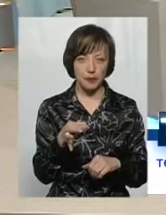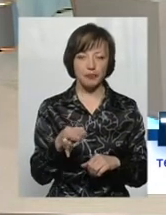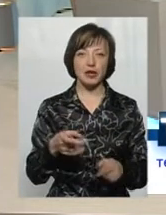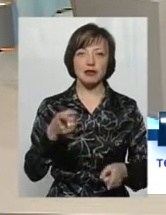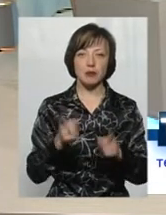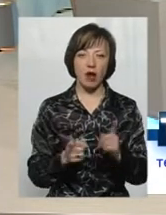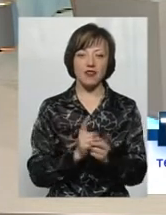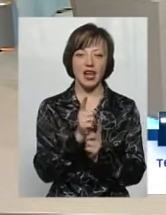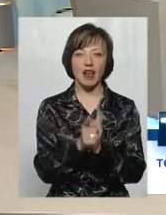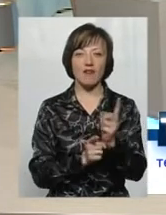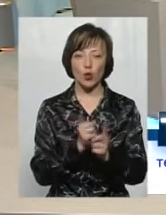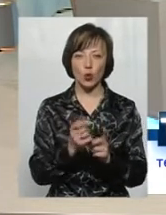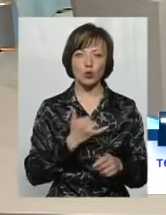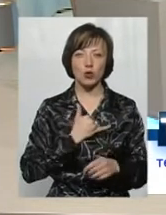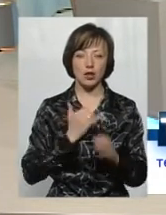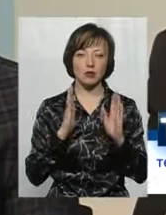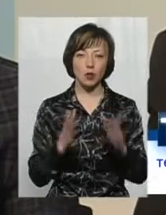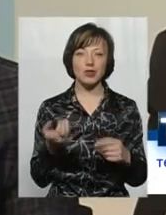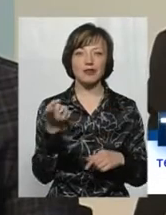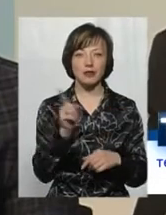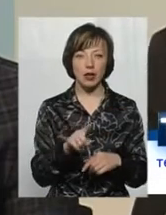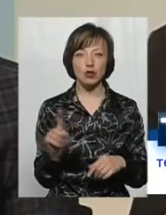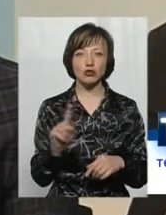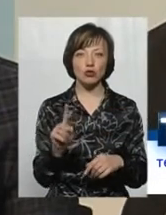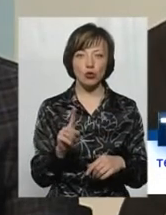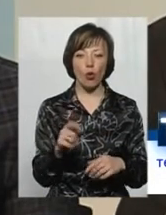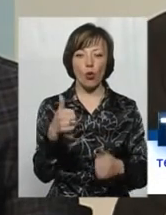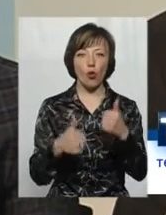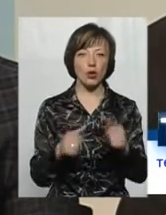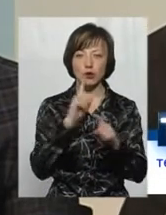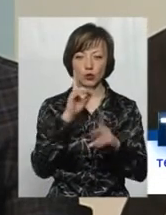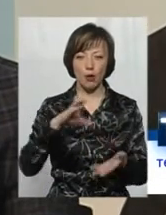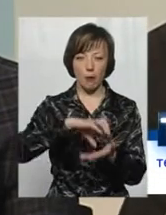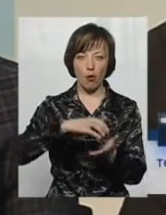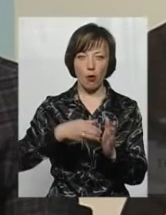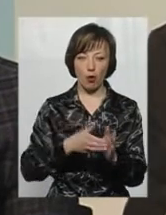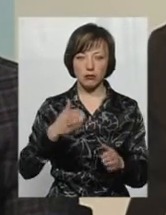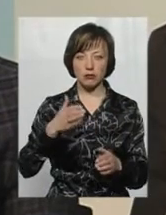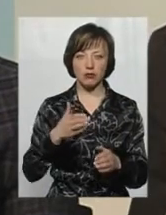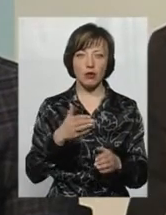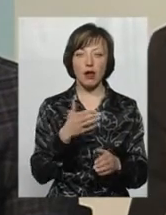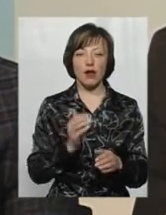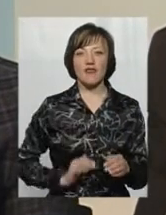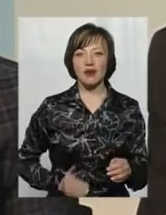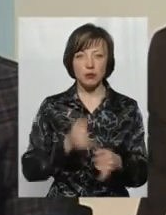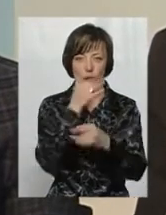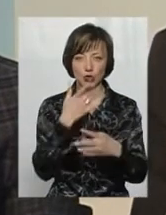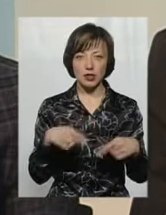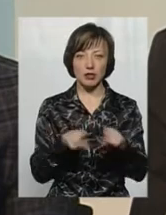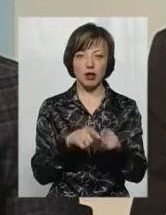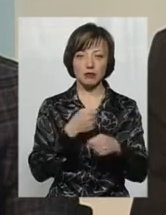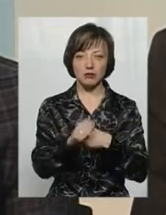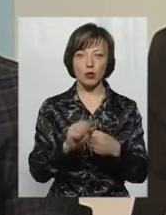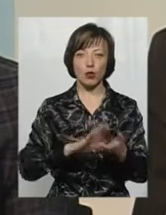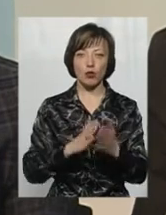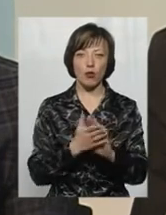Справжньою революцією в нас буде те, що об'єктом конкурсу вже не буде блок, як зараз. Тобто перевізники не зможуть вже так диктувати умови,